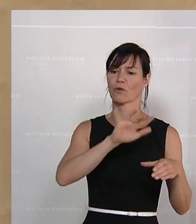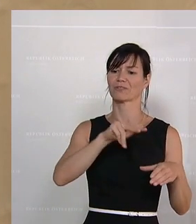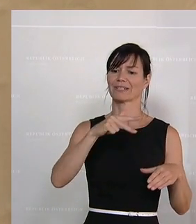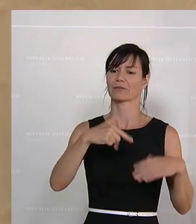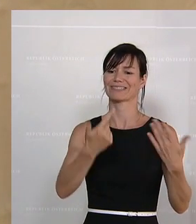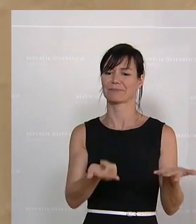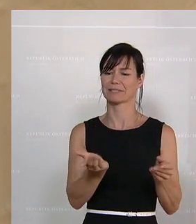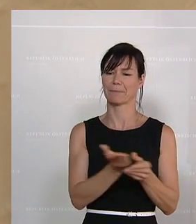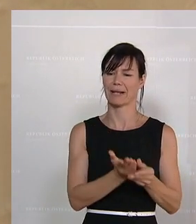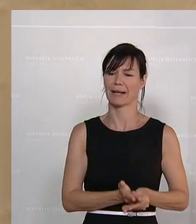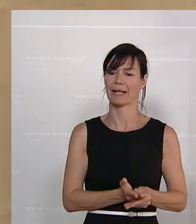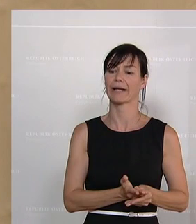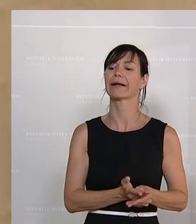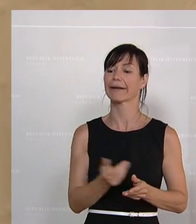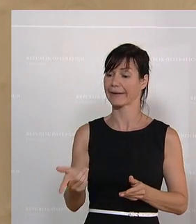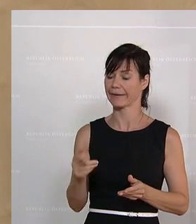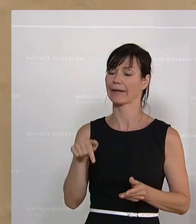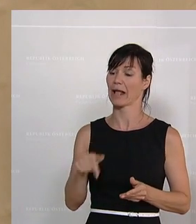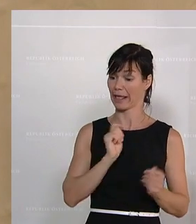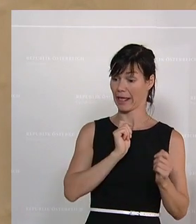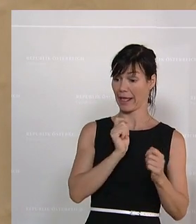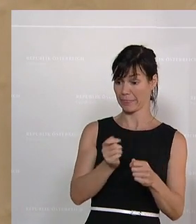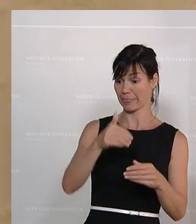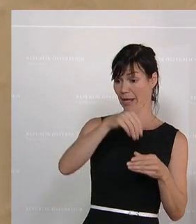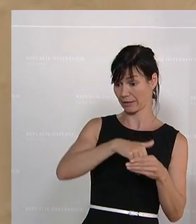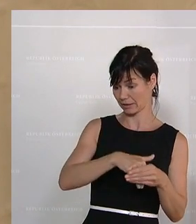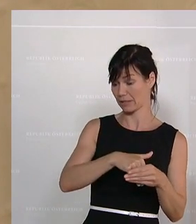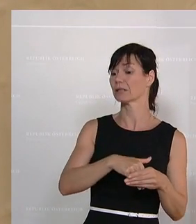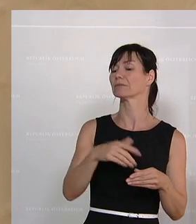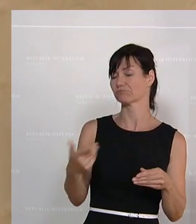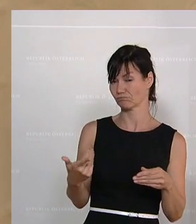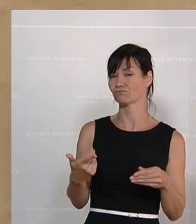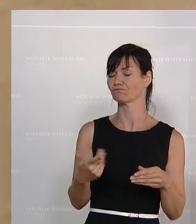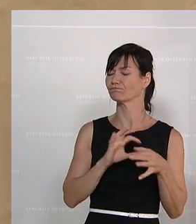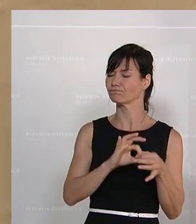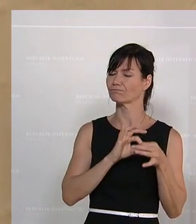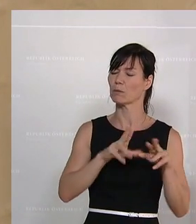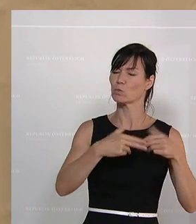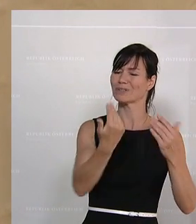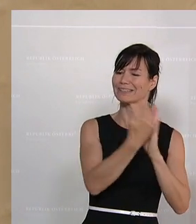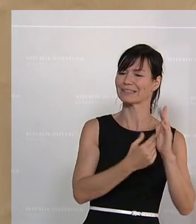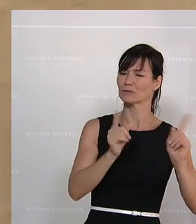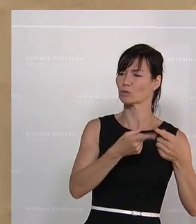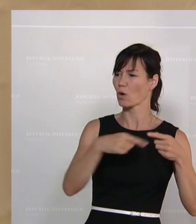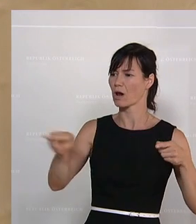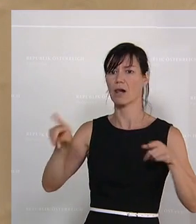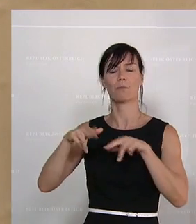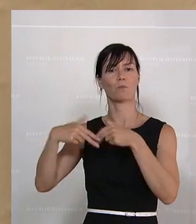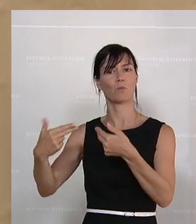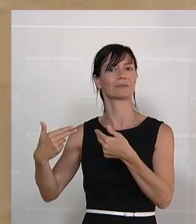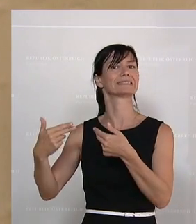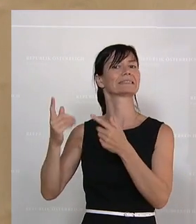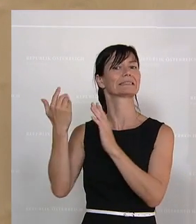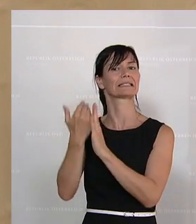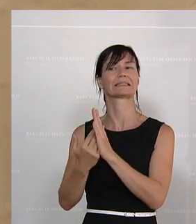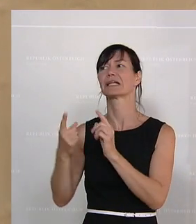über den antrag der abgeordneten augustiner magister doktor bob schwartz kolleginnen und kollegen betreffenden bundesgesetz mit dem bundesgesetz über den regionalen